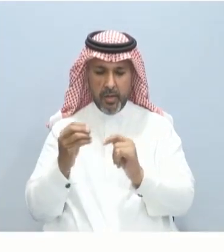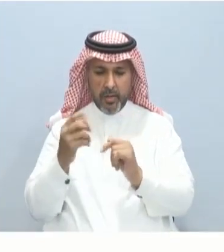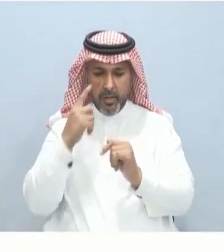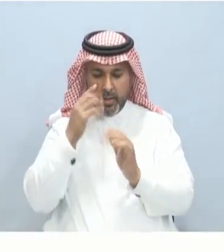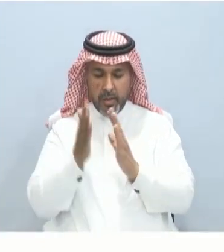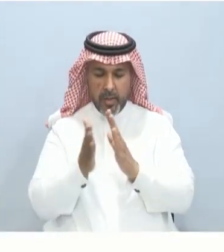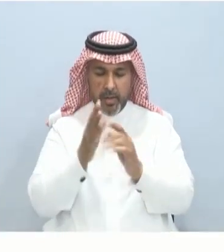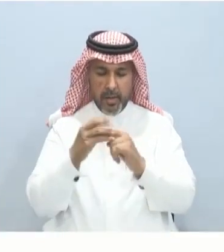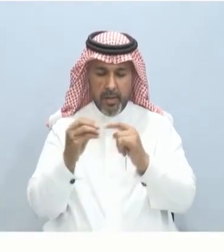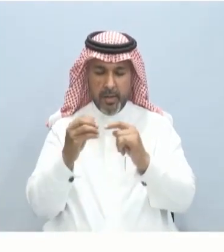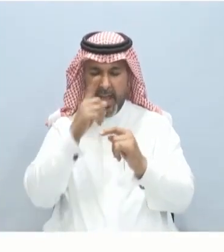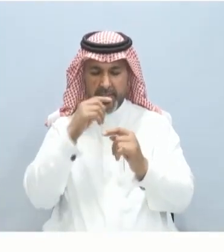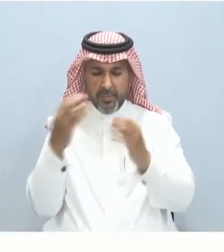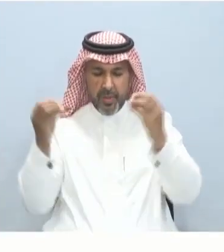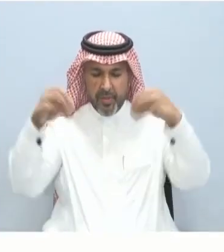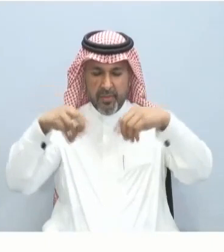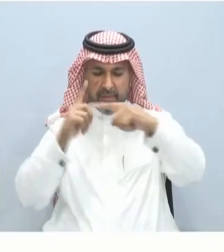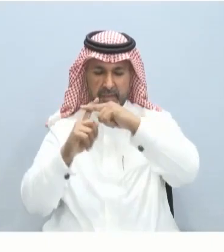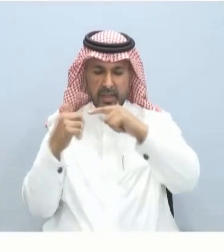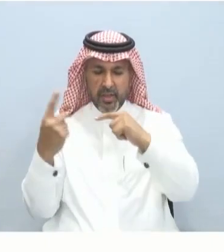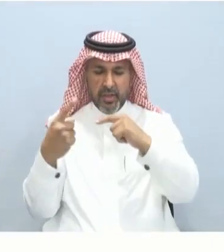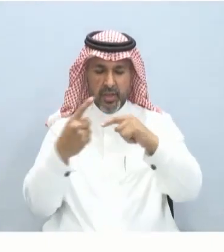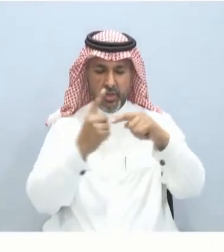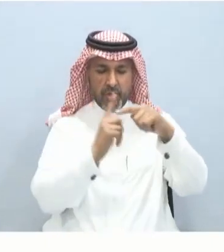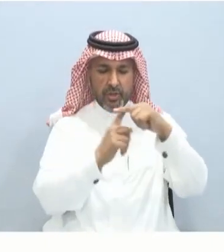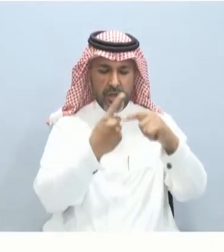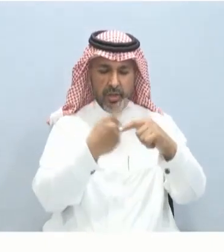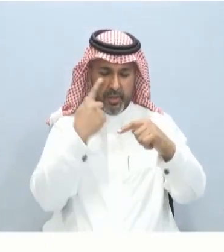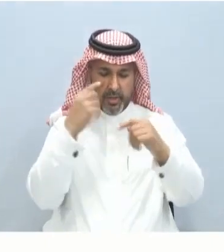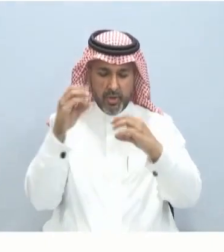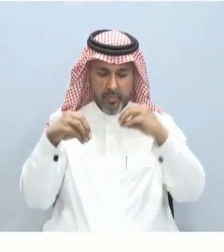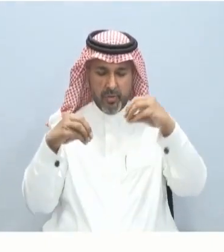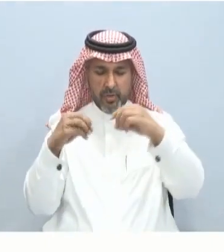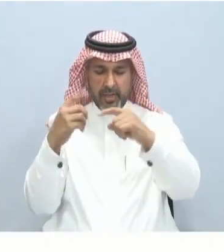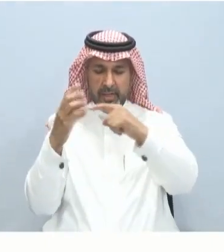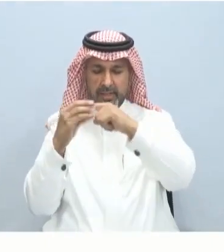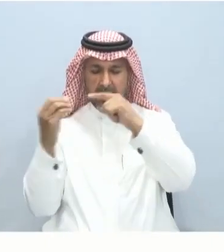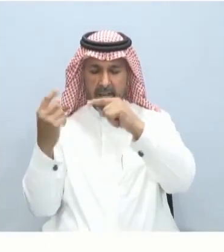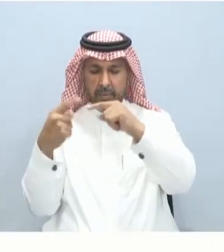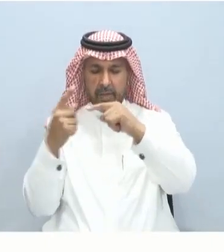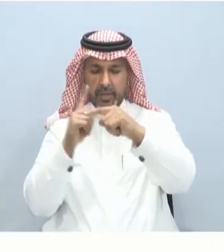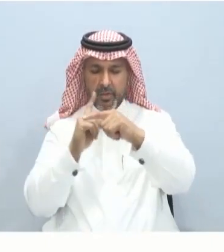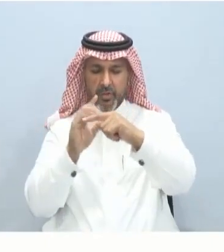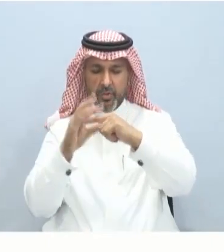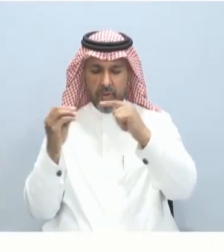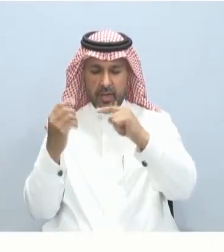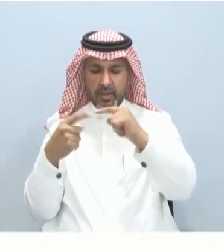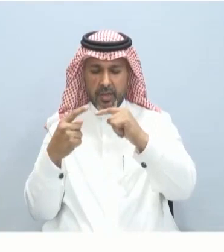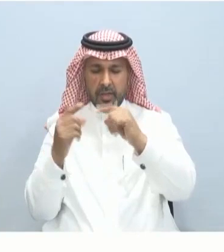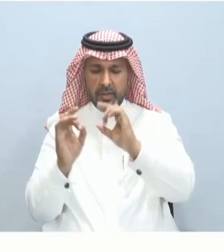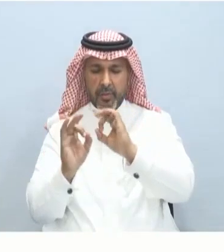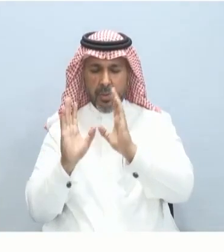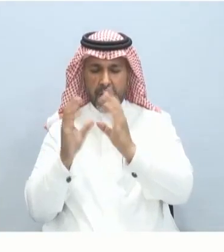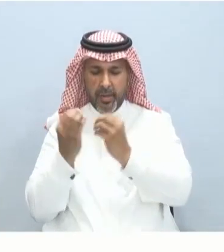صفر ذلك يعني اننا سنضيف سنبدا باضافه 11 للطرف الايمن والطرف الايسر